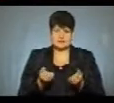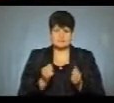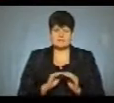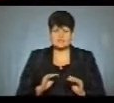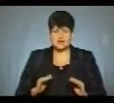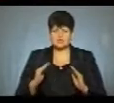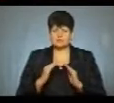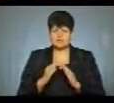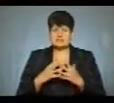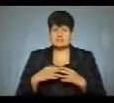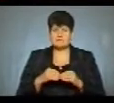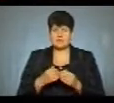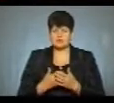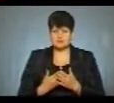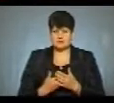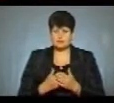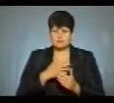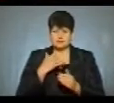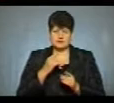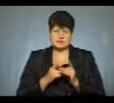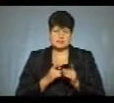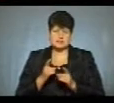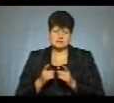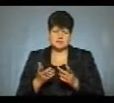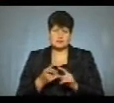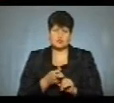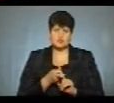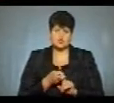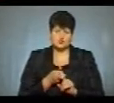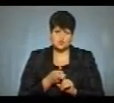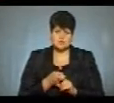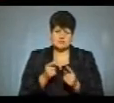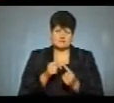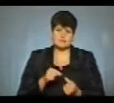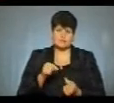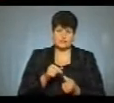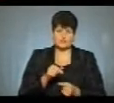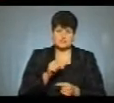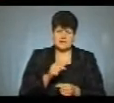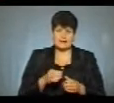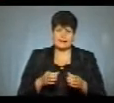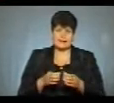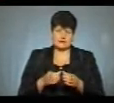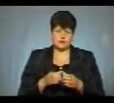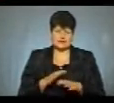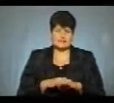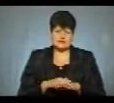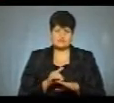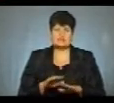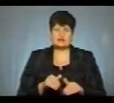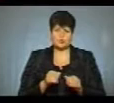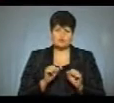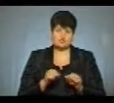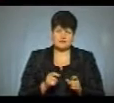дитячих будинків сімейного типу і ряд змін, які стосуються відповідно цієї категорії населення. Вони дають можливість